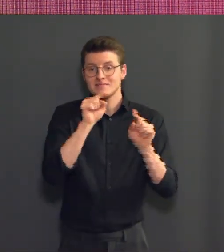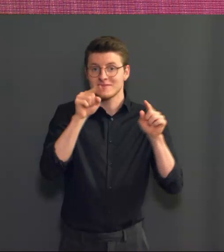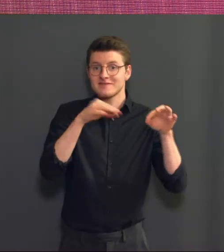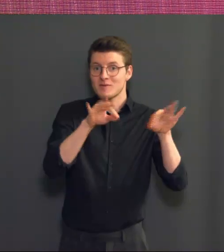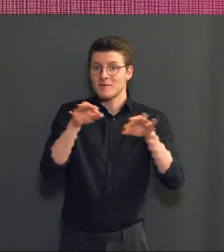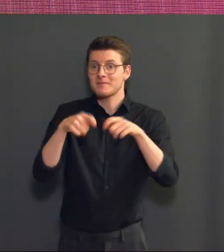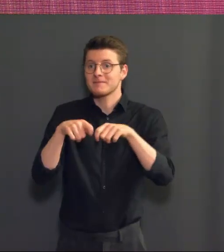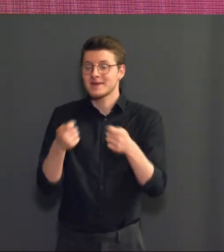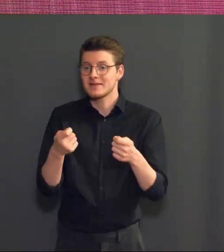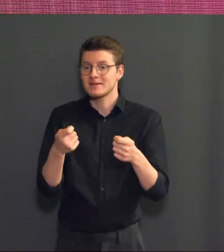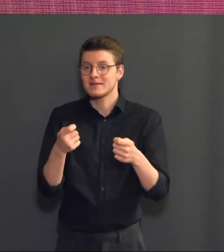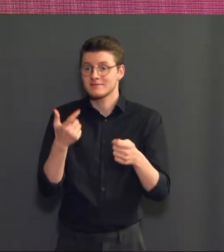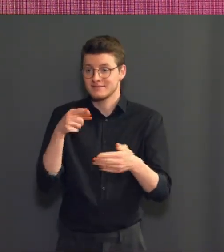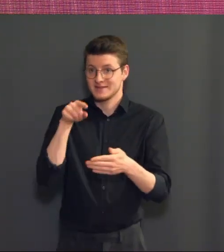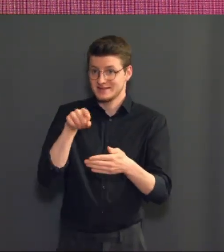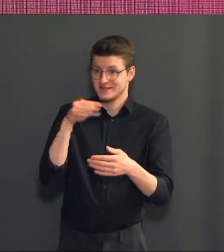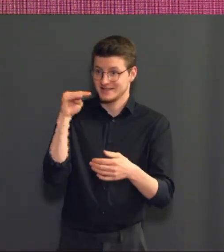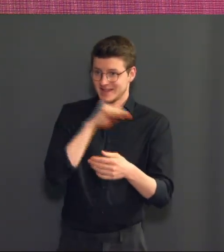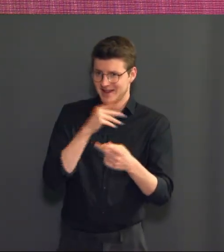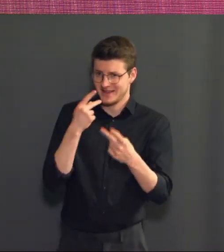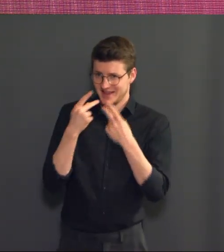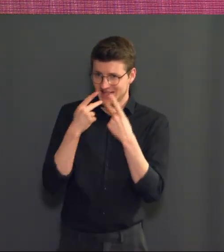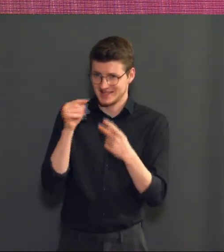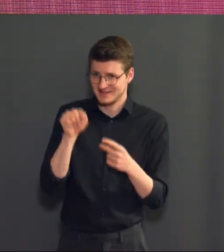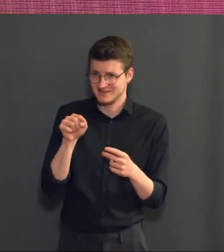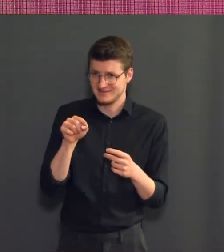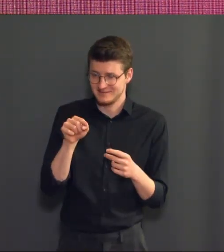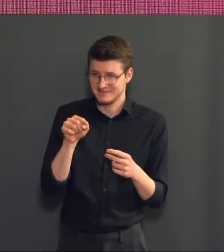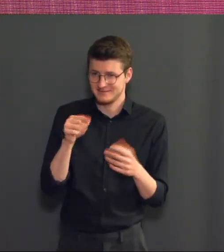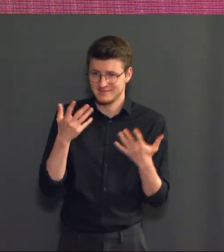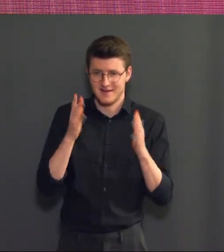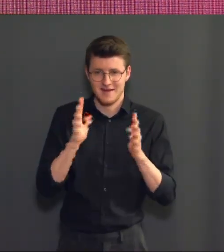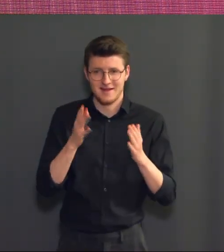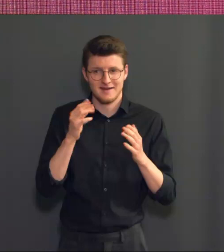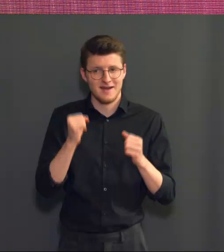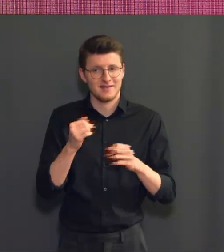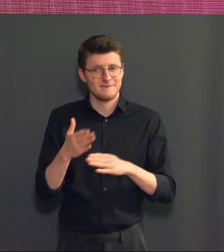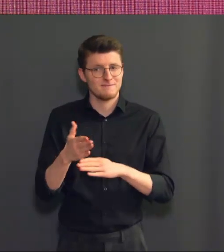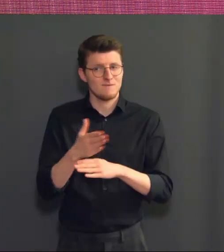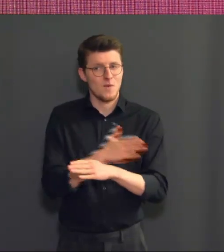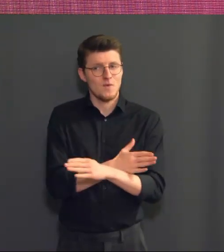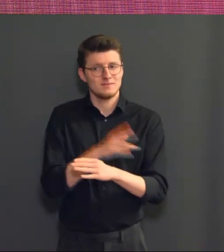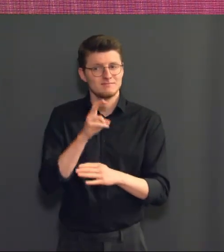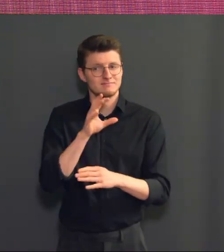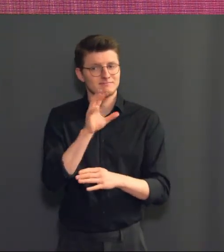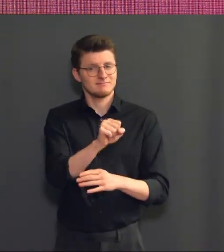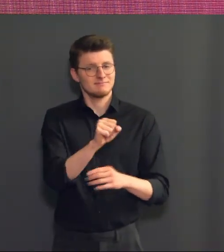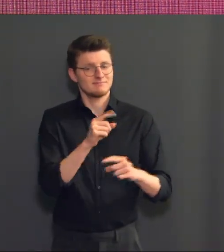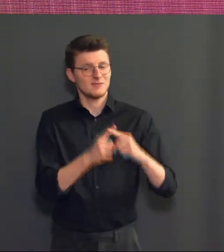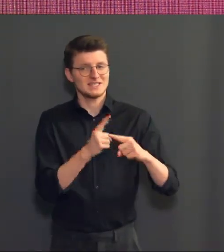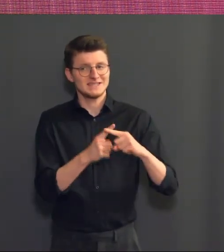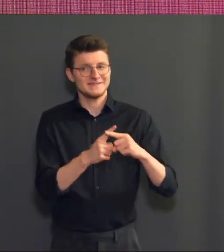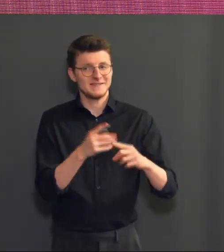eerst zo'n snelle antigentest uit te voeren, kan er een preselectie zijn van positieve gevallen voor de